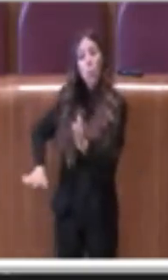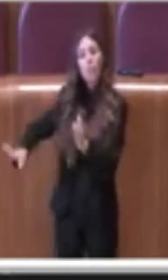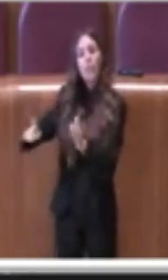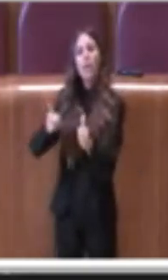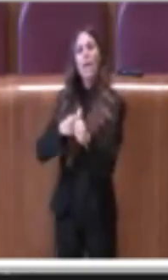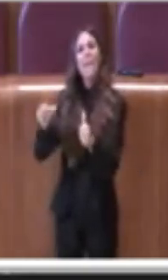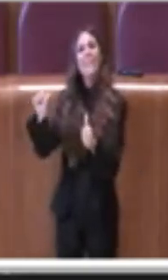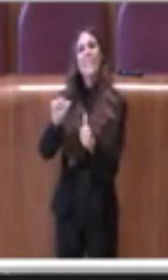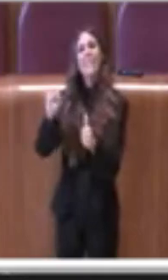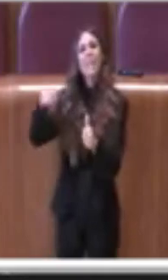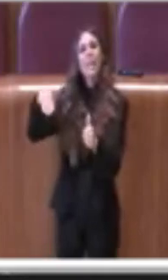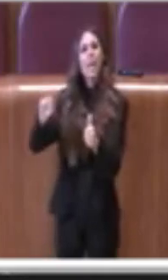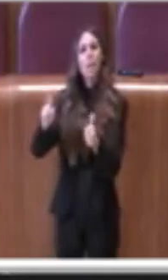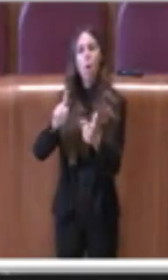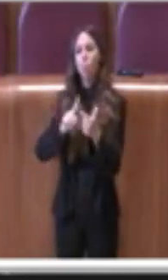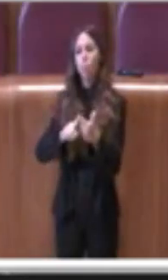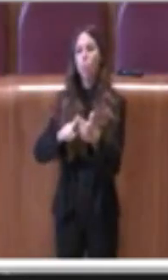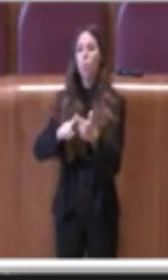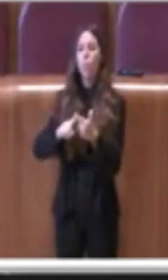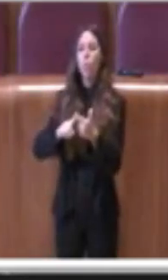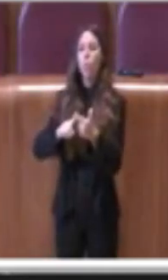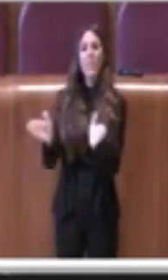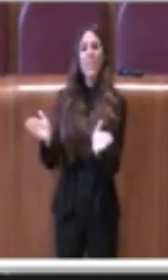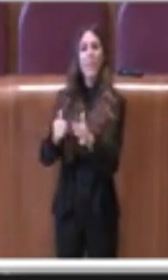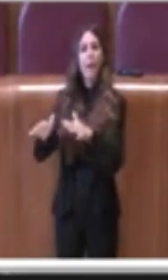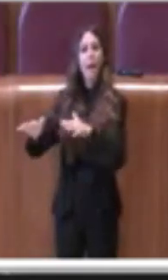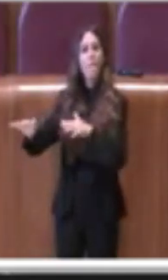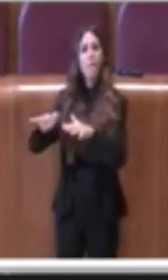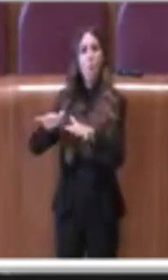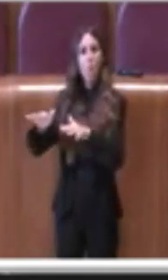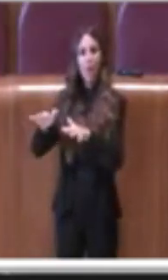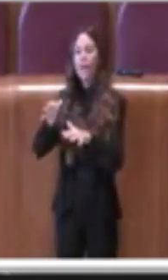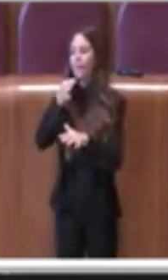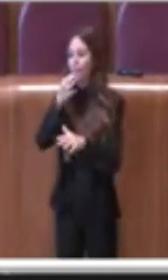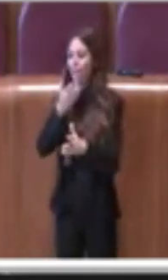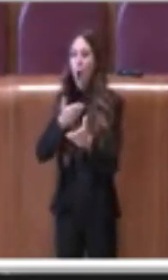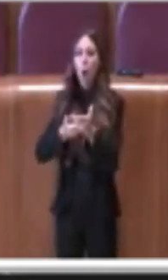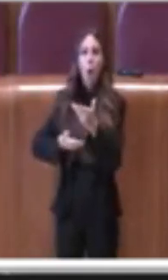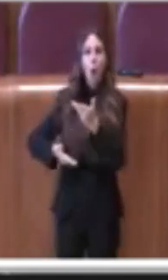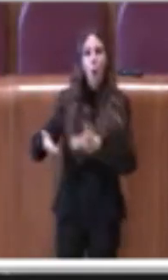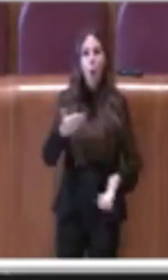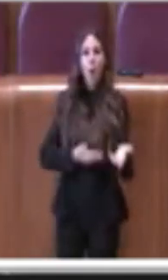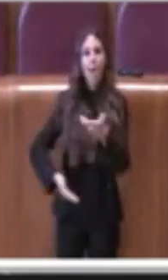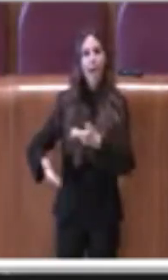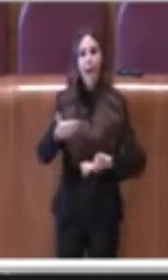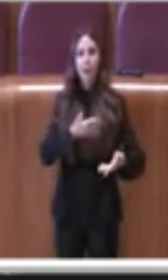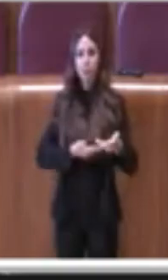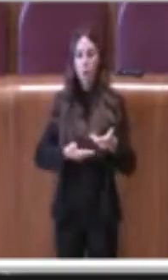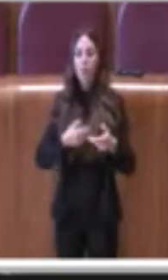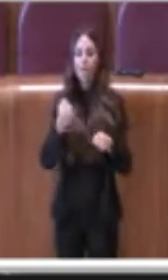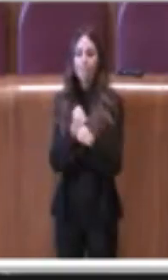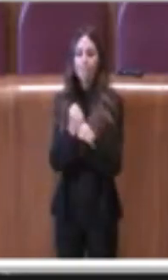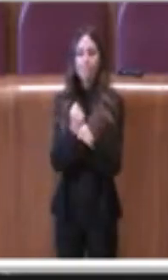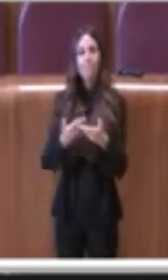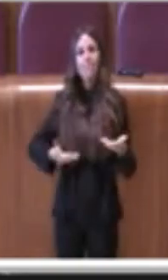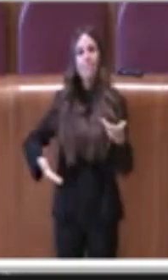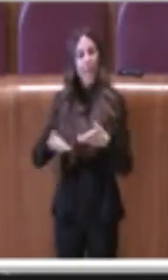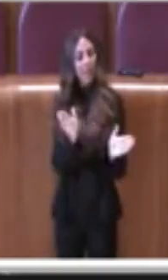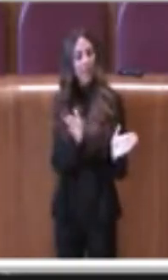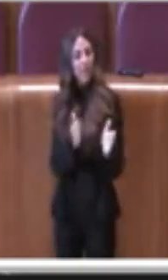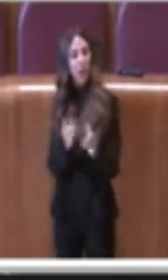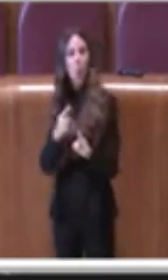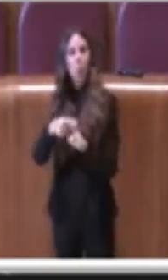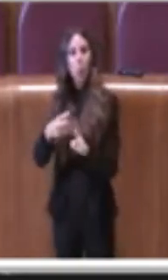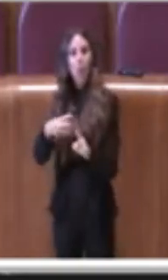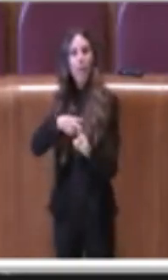con il Dipartimento Mobilità. Perciò c'è stata una sinergia tra tutti questi dipartimenti, tra i vari assessorati. E su